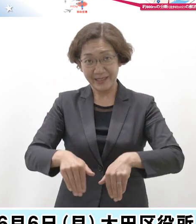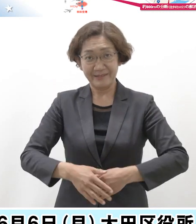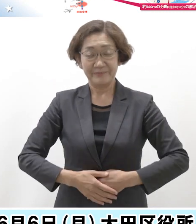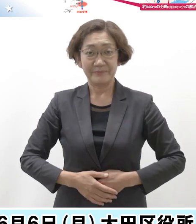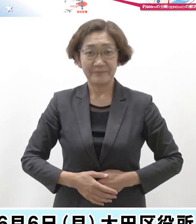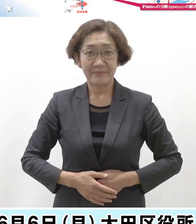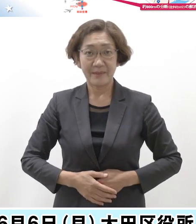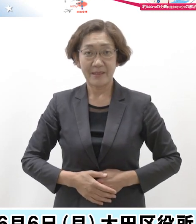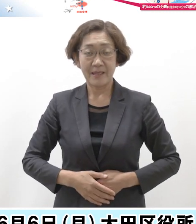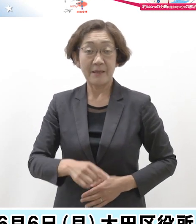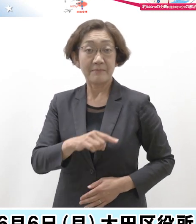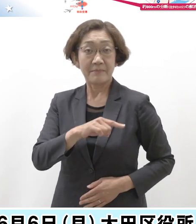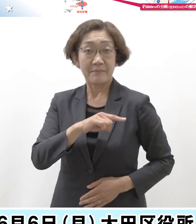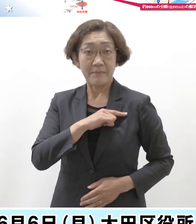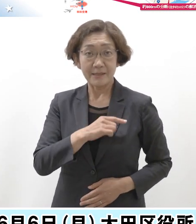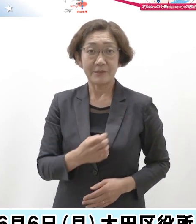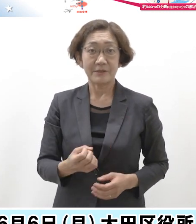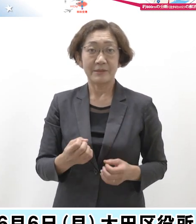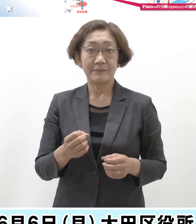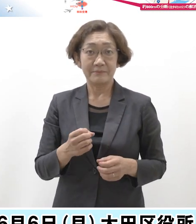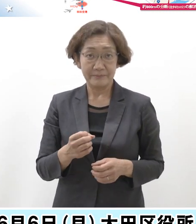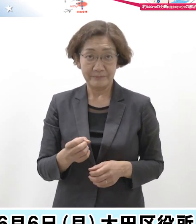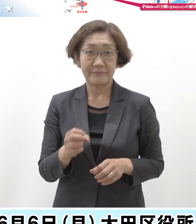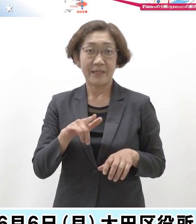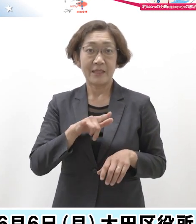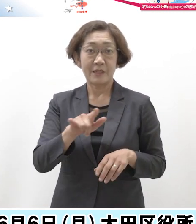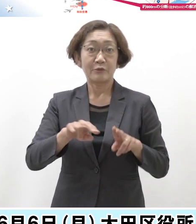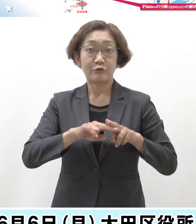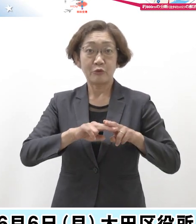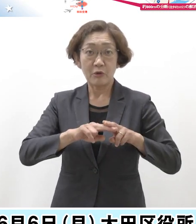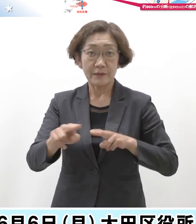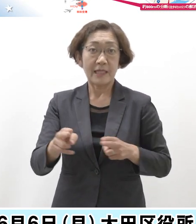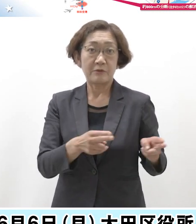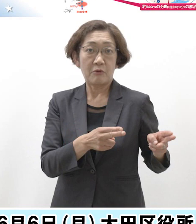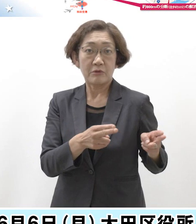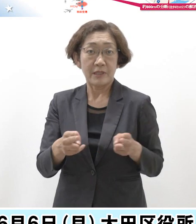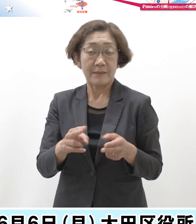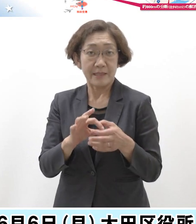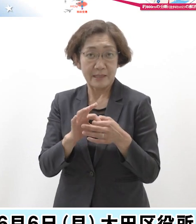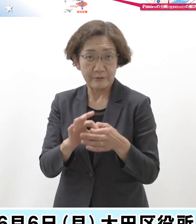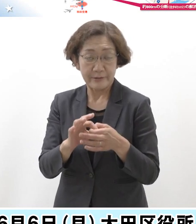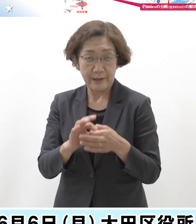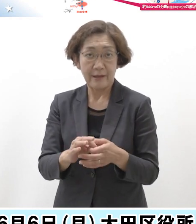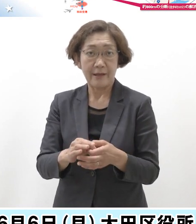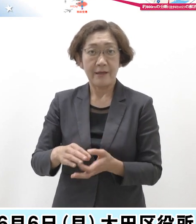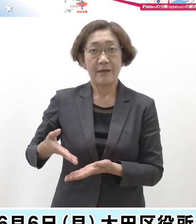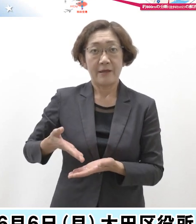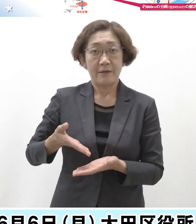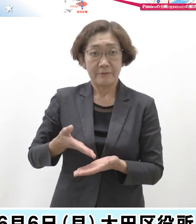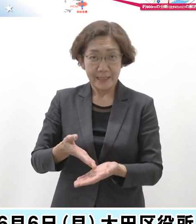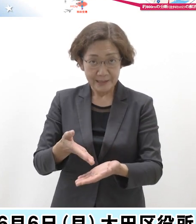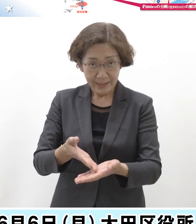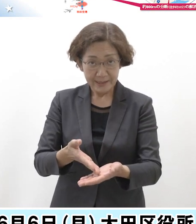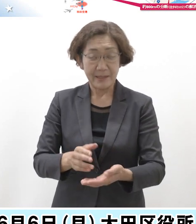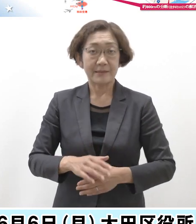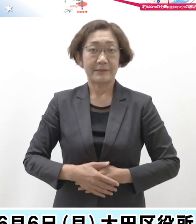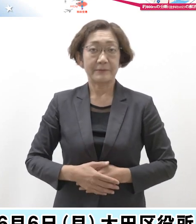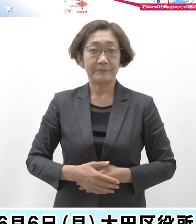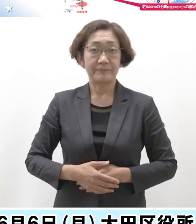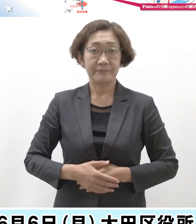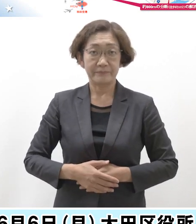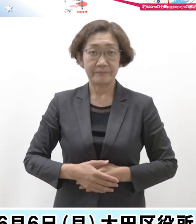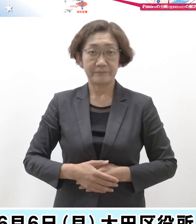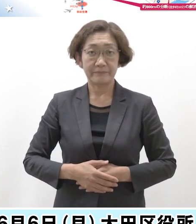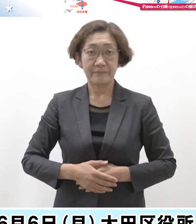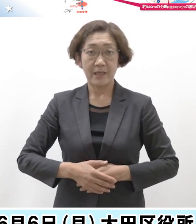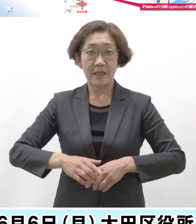まずは新空港線の整備効果についてご説明をいたします。ご覧いただきたいと思います。